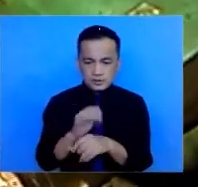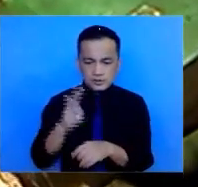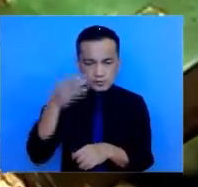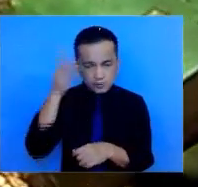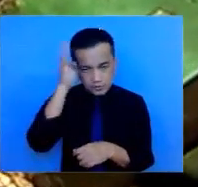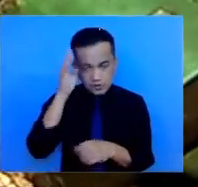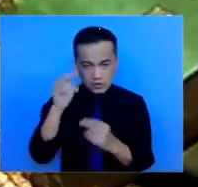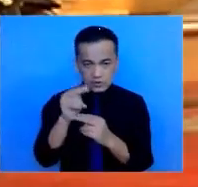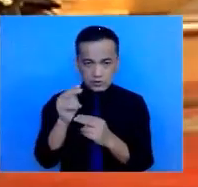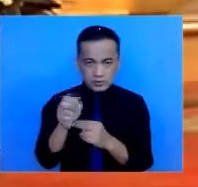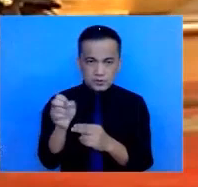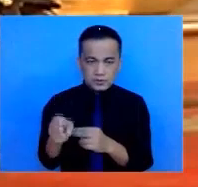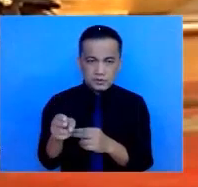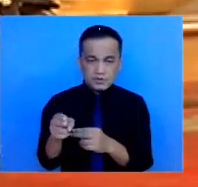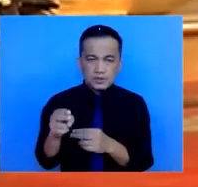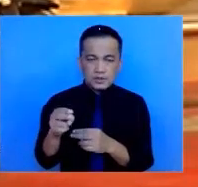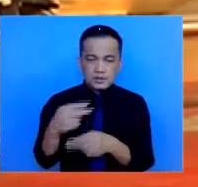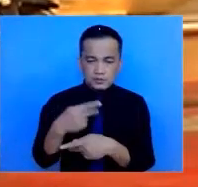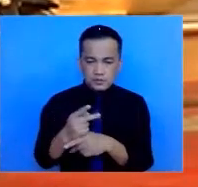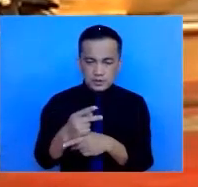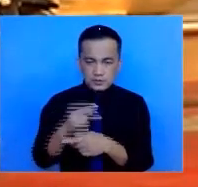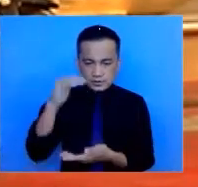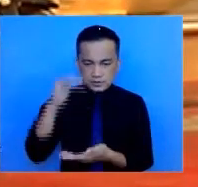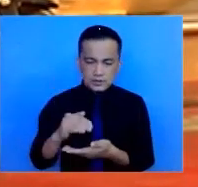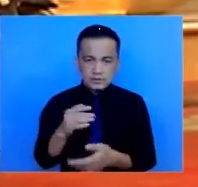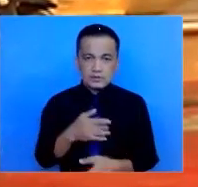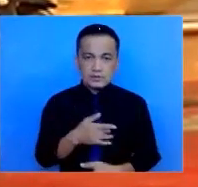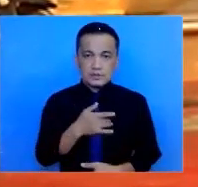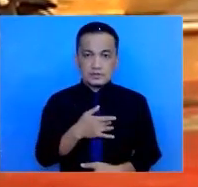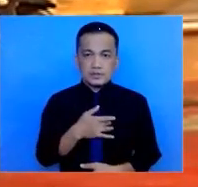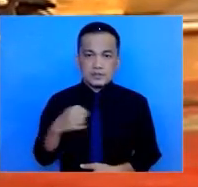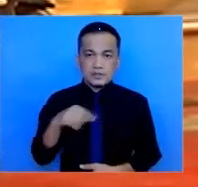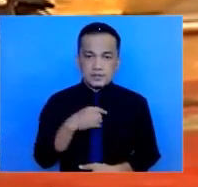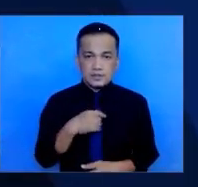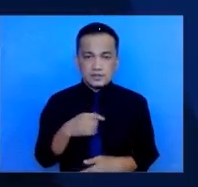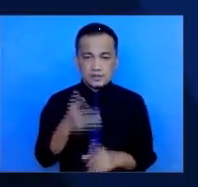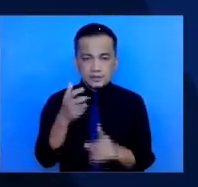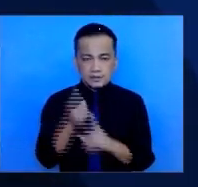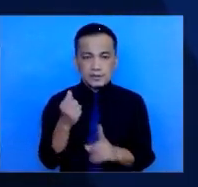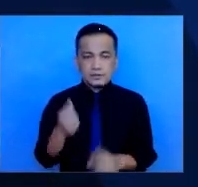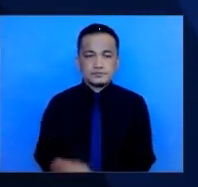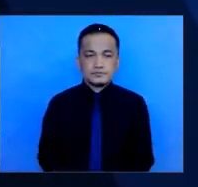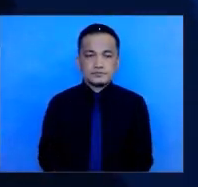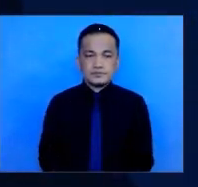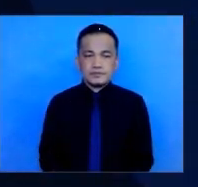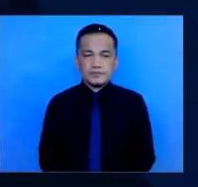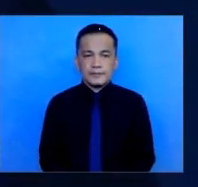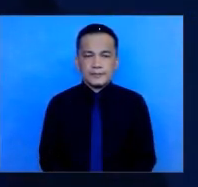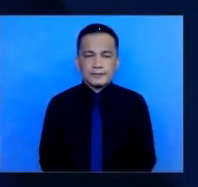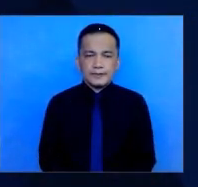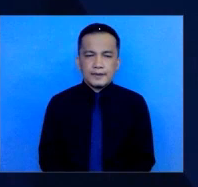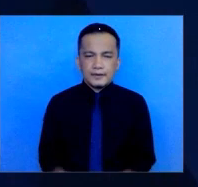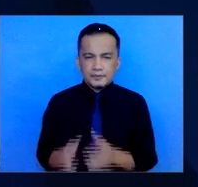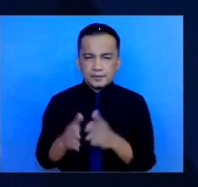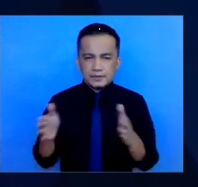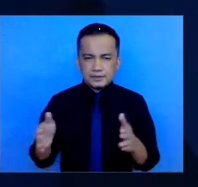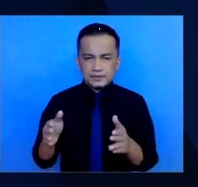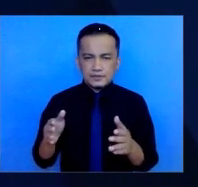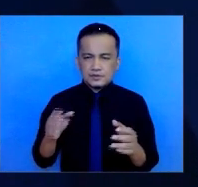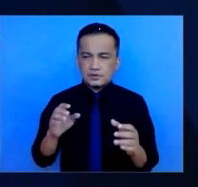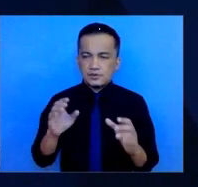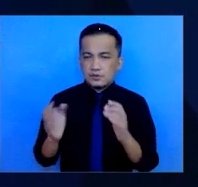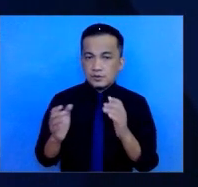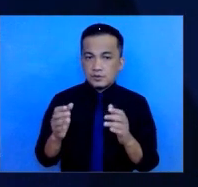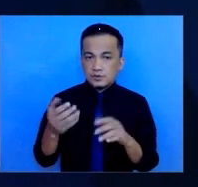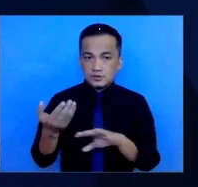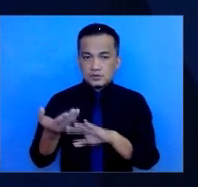ang production cut, mararamdaman na natin agad ang epekto nito. Ito'y napakalaki po kumpara doon sa nauna nilang